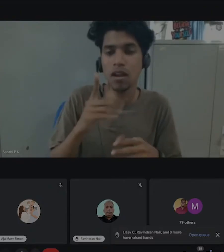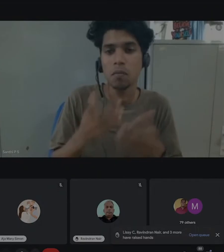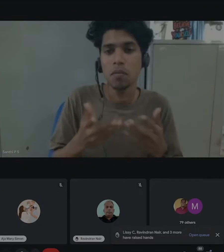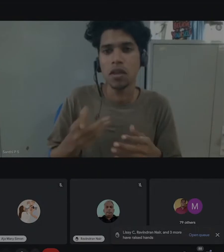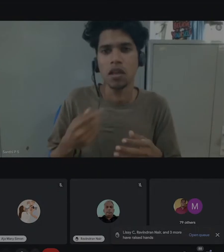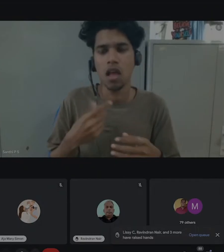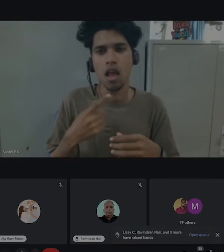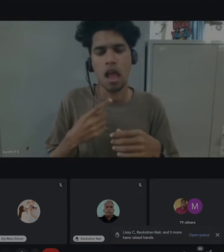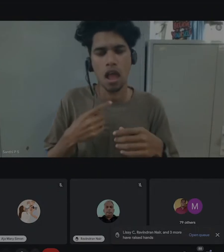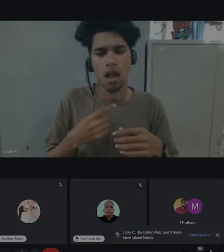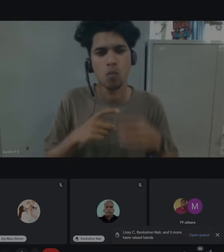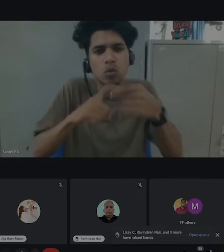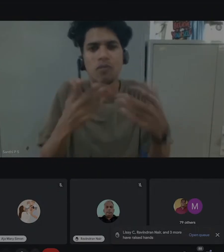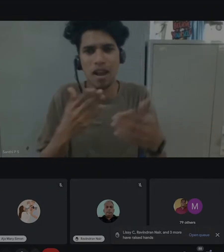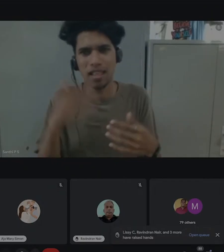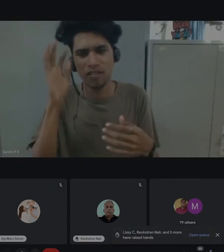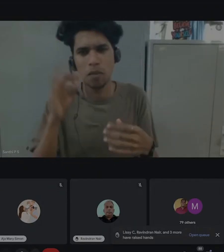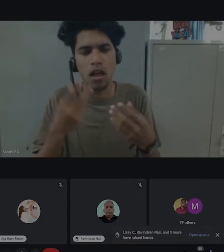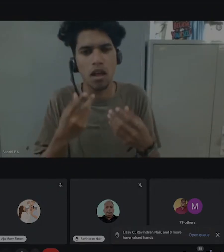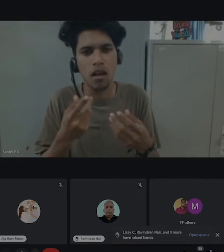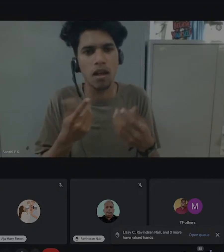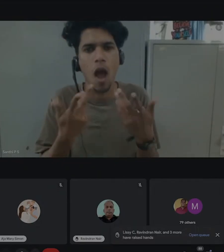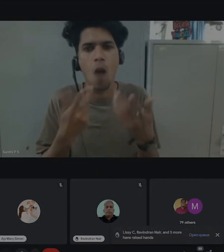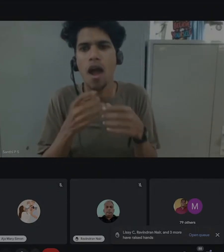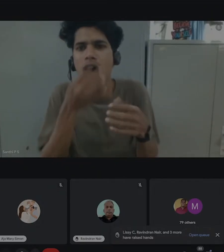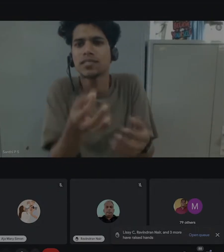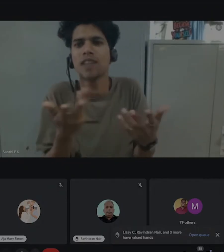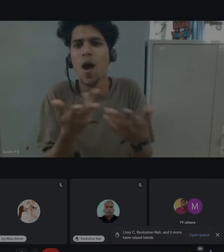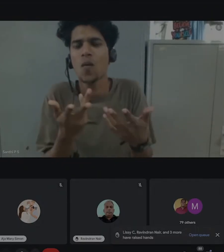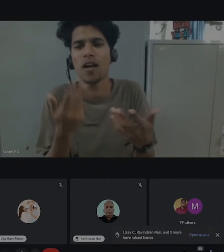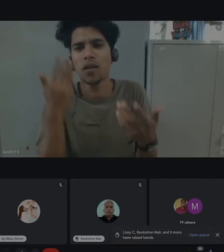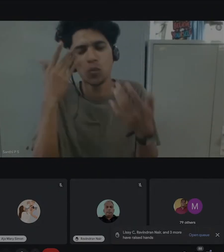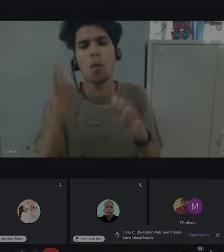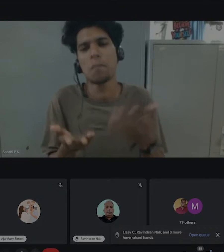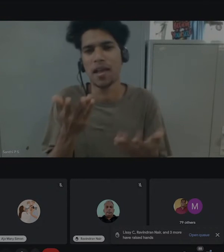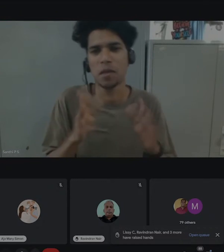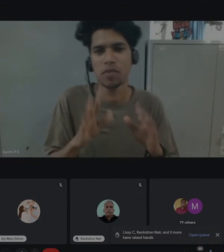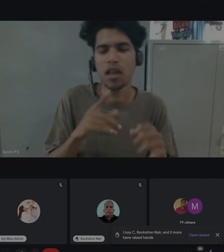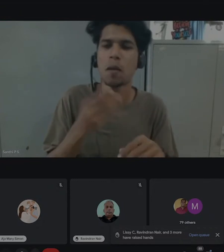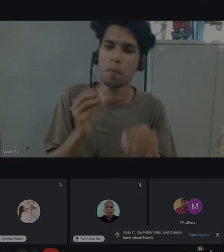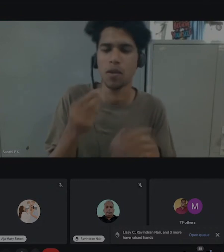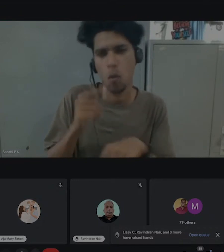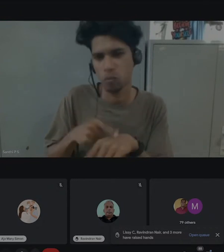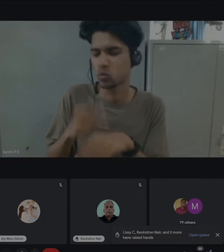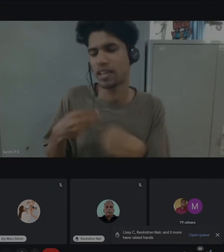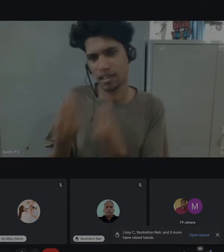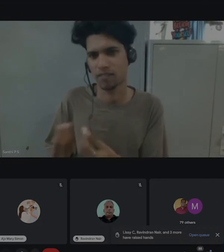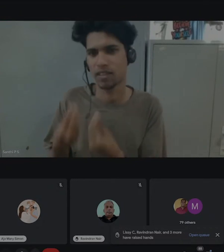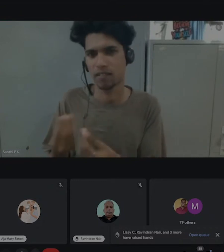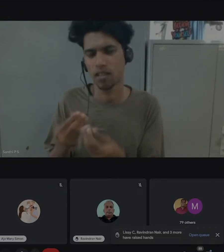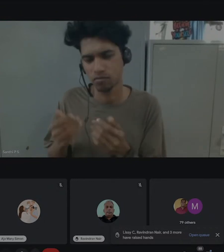ചോദിക്കണം എന്ന് കുട്ടിക്ക് അറിയത്തില്ലായിരിക്കും. അപ്പൊ അതിനുള്ള ഓപ്പർച്യൂണിറ്റി മാക്സിമം ഉണ്ടാക്കാൻ നോക്കുക, പുറത്ത് കൊണ്ടുപോവുക, ആൾക്കാരോട്